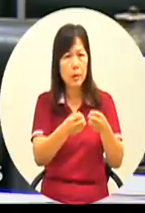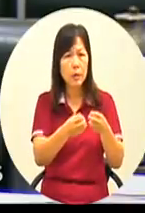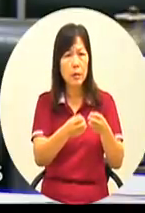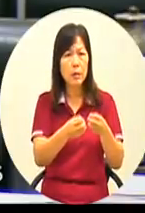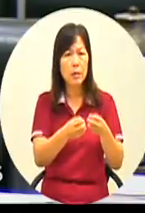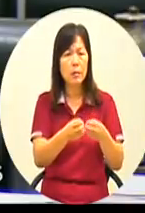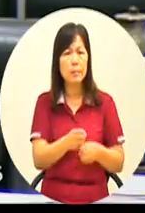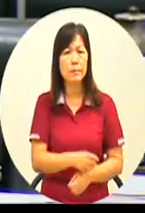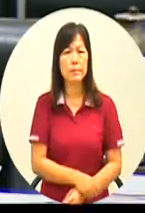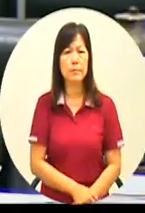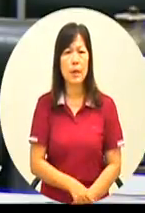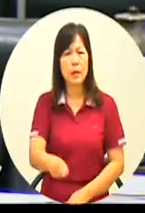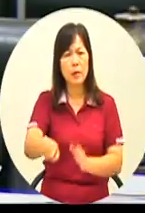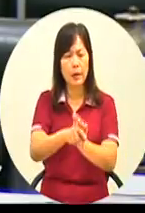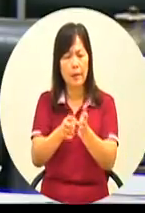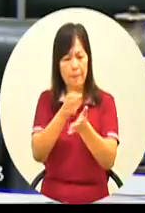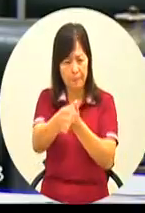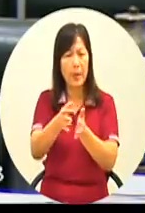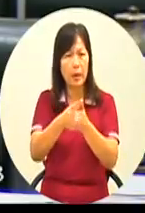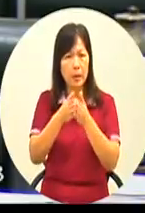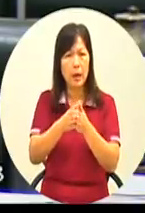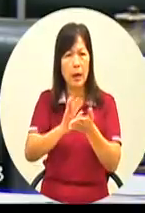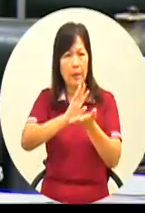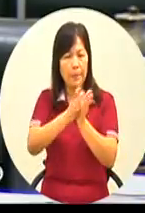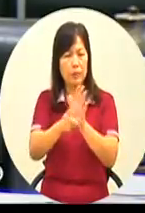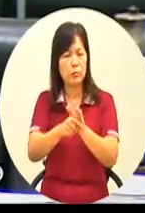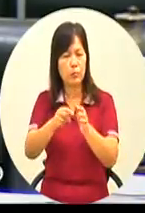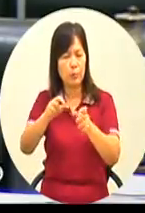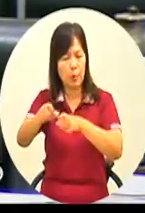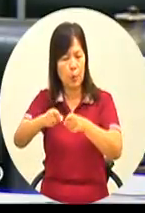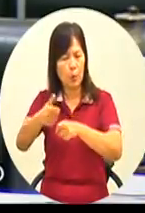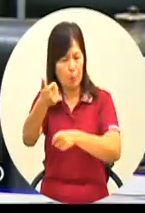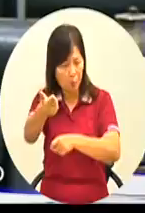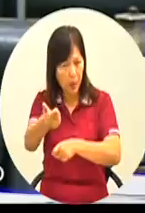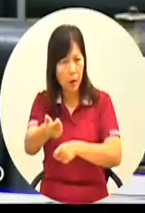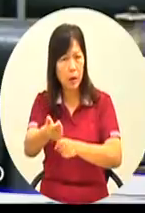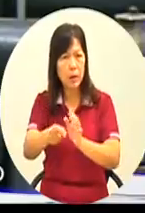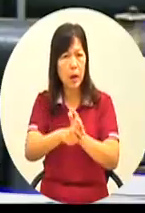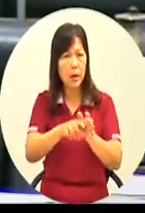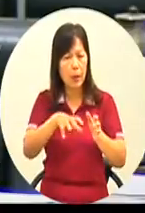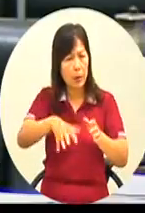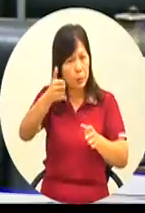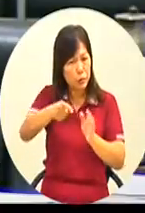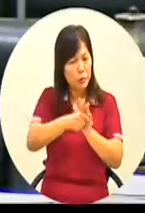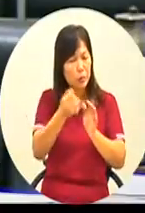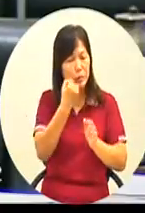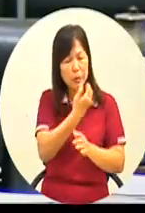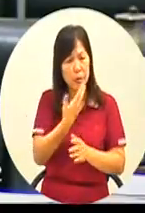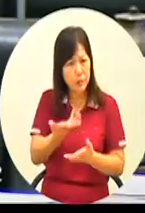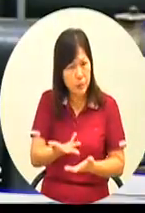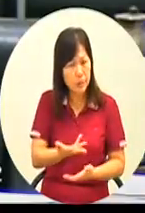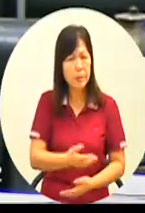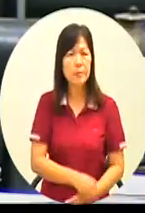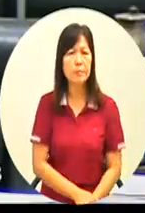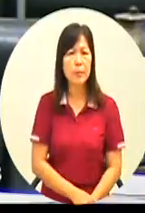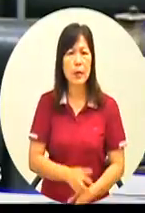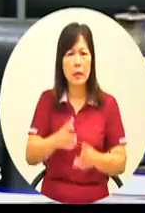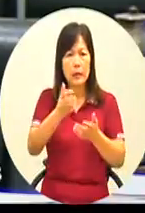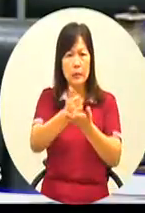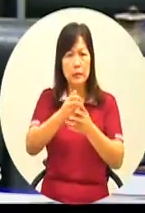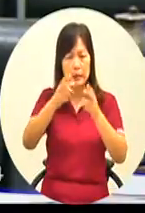要把它购买起来，来做更好的规划。这一部分呢，局长，我们可不可能？好，请张局长答复一